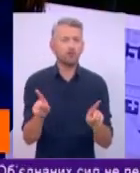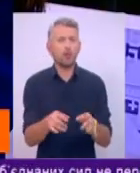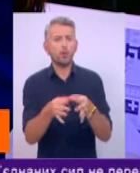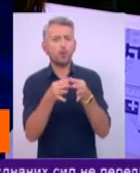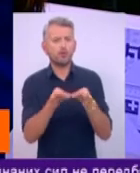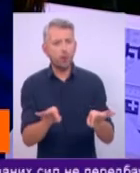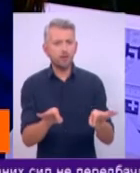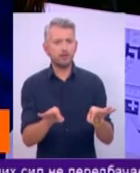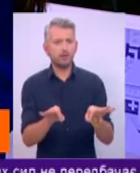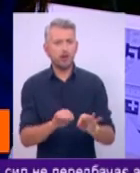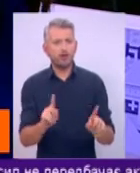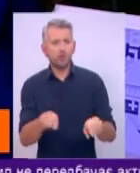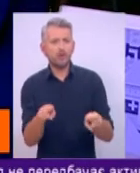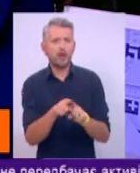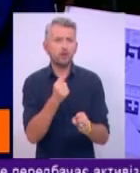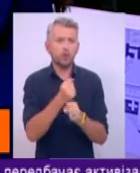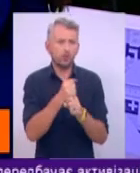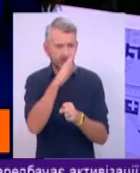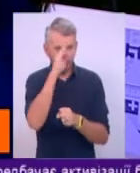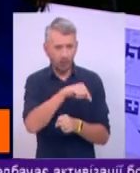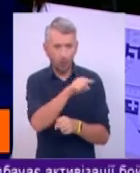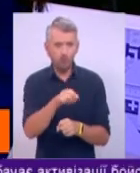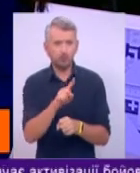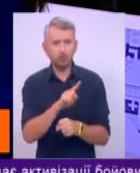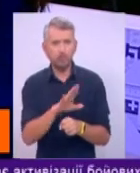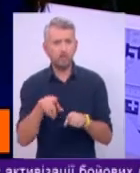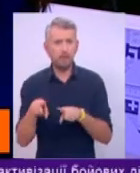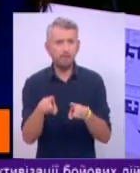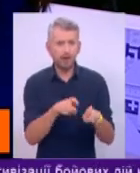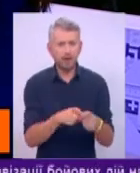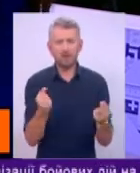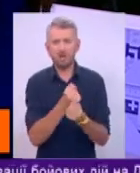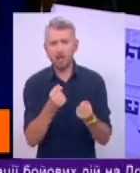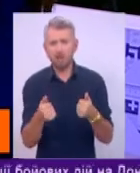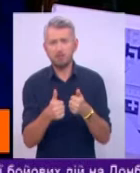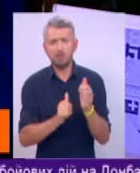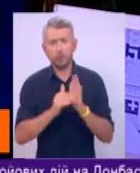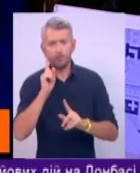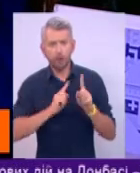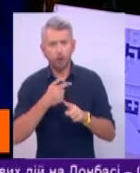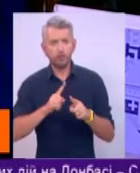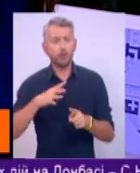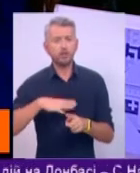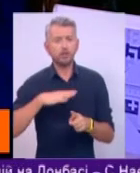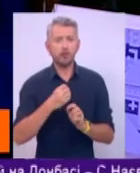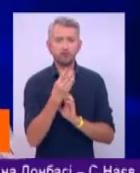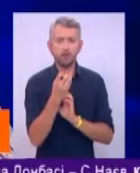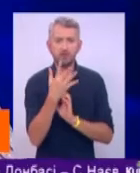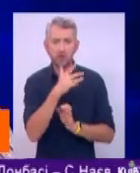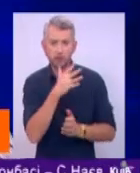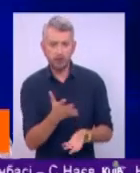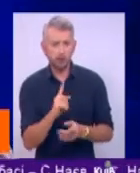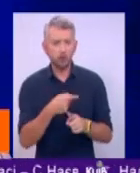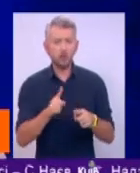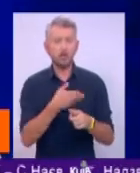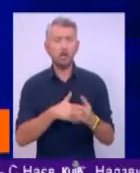дозволить щось так зробити з хлопцями, щоб вони не бігали з гранатами під Верховною Радою, це очікування 14-15 років, да? І що